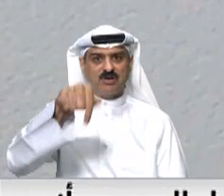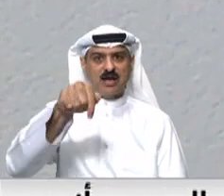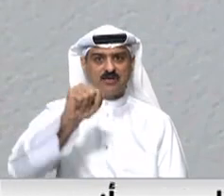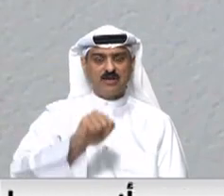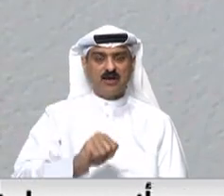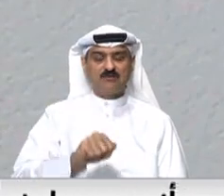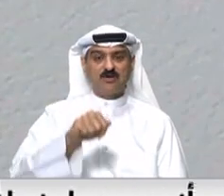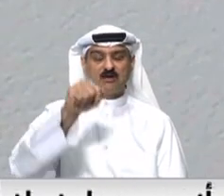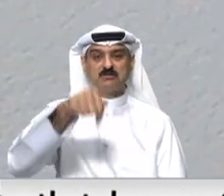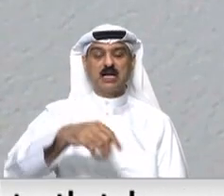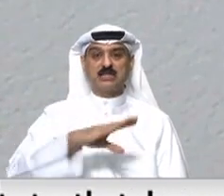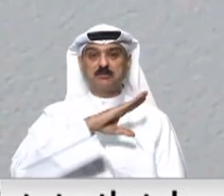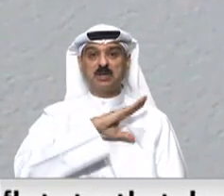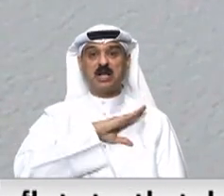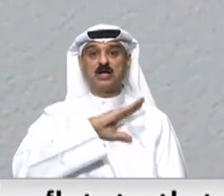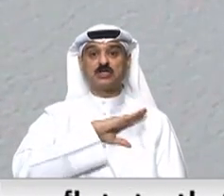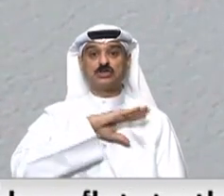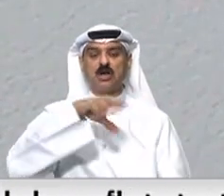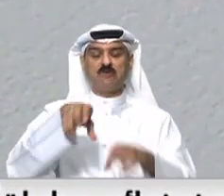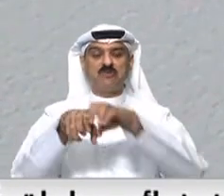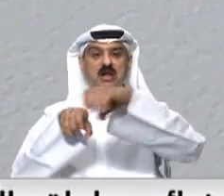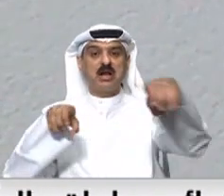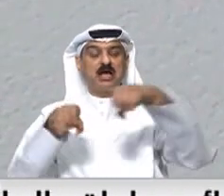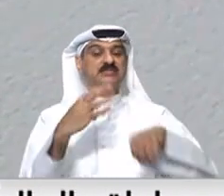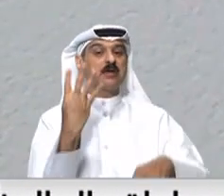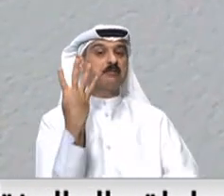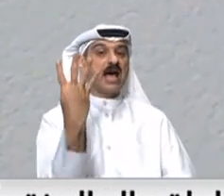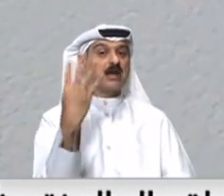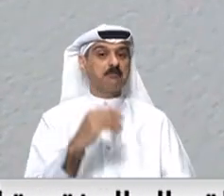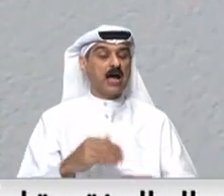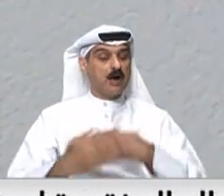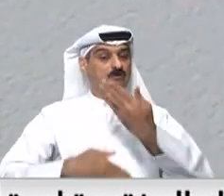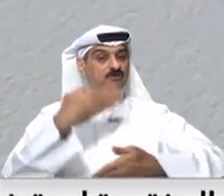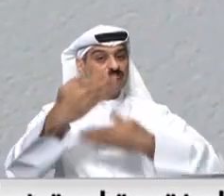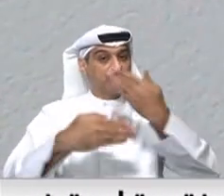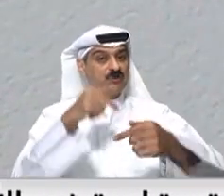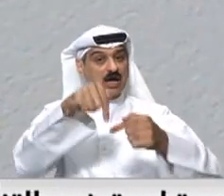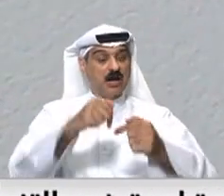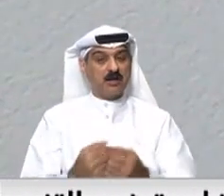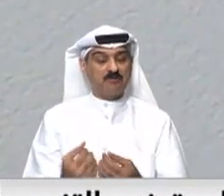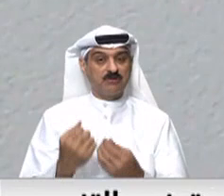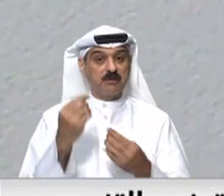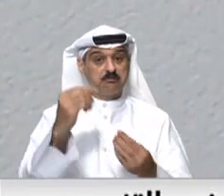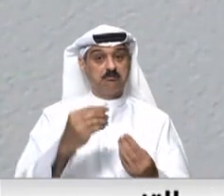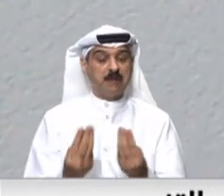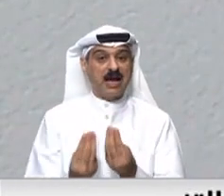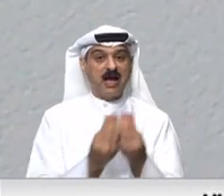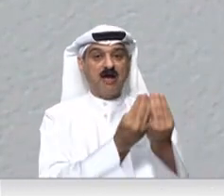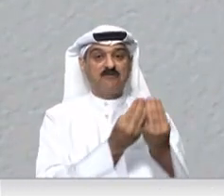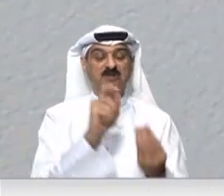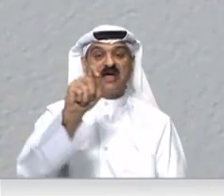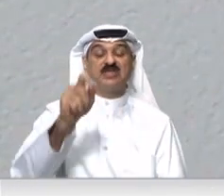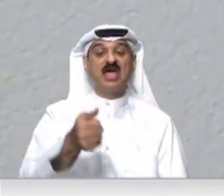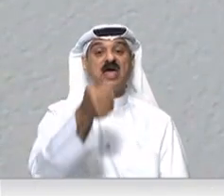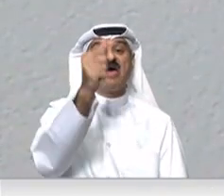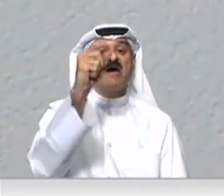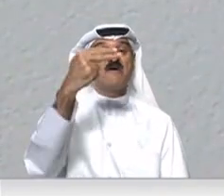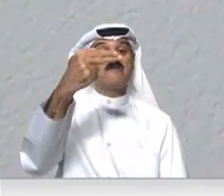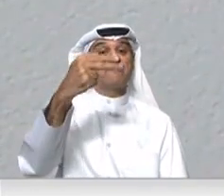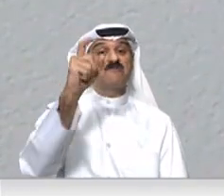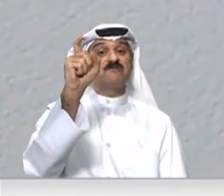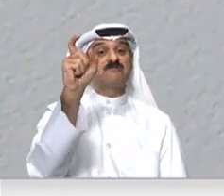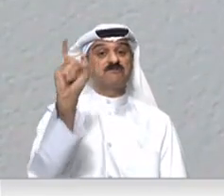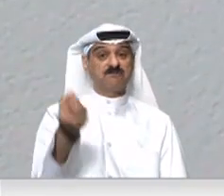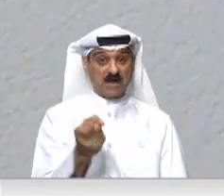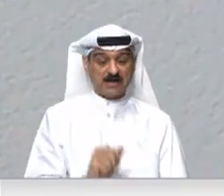فرقة عسكرية، هي 4 فرق عسكرية، أن تقوم بالحرب إلى جانب الجيش والقوات النظامية الروسية. وبالتالي نتحدث